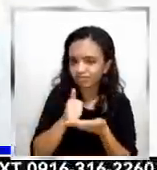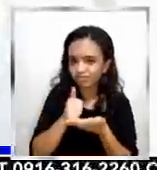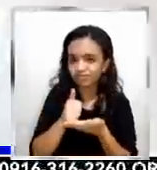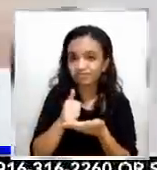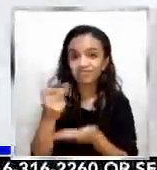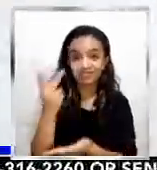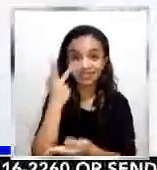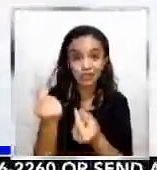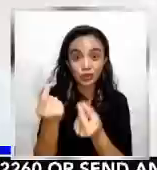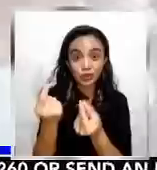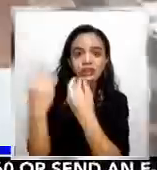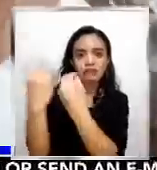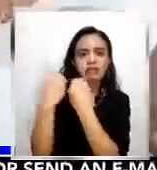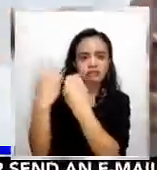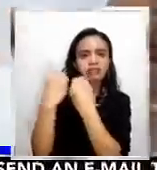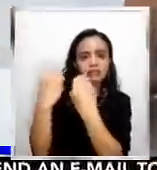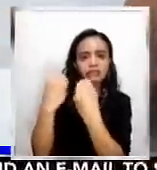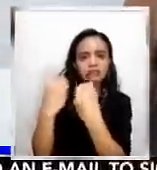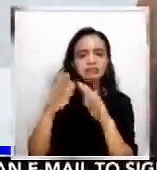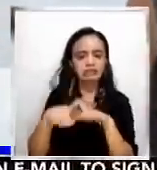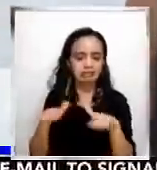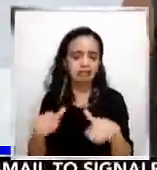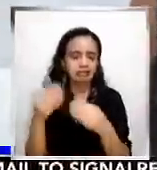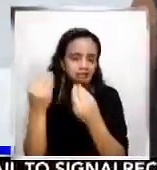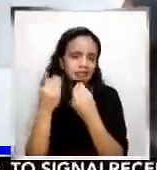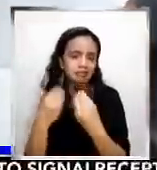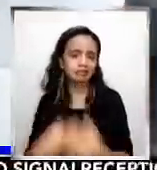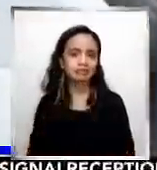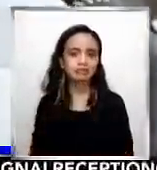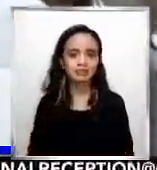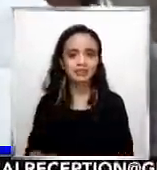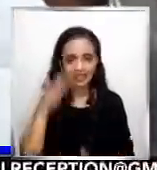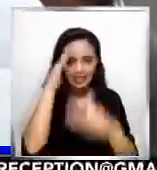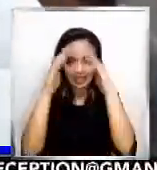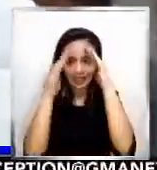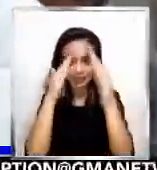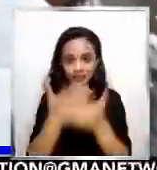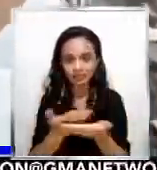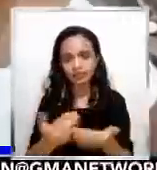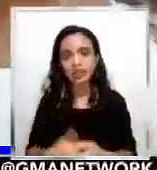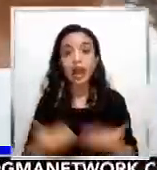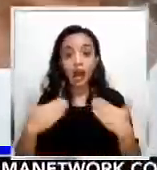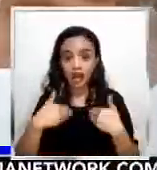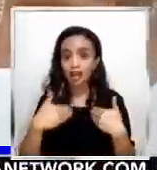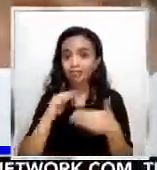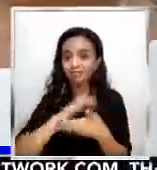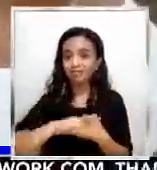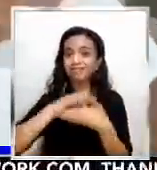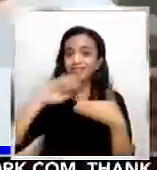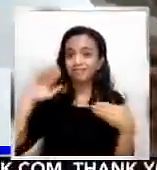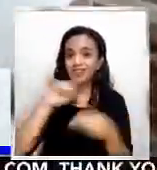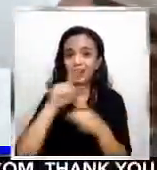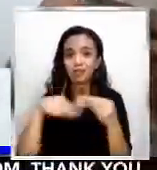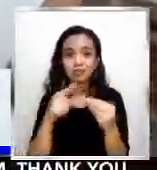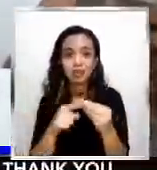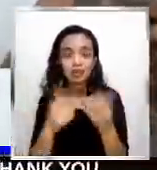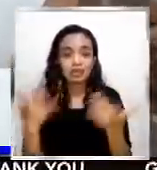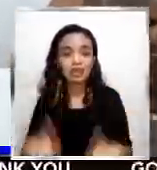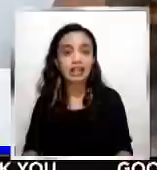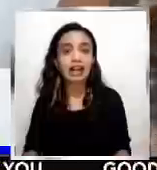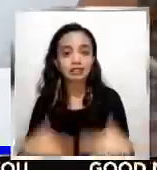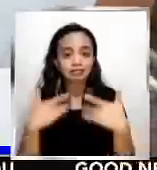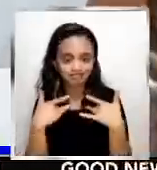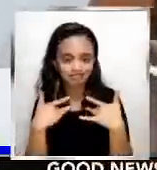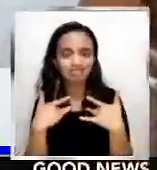mga anak ko. Hello guys! Hello sa inyong lahat dyan. May vlog din siya tungkol sa buhay nila sa kuprahan. At mind